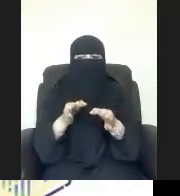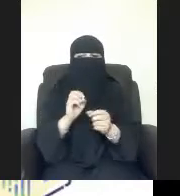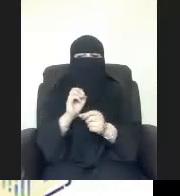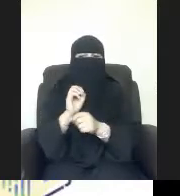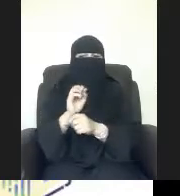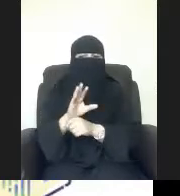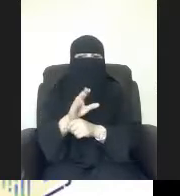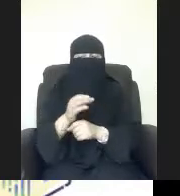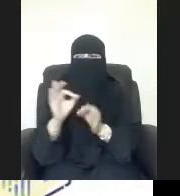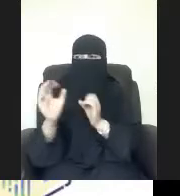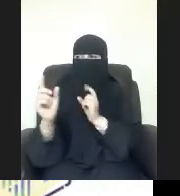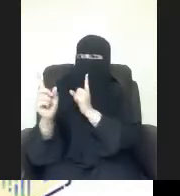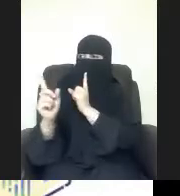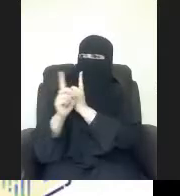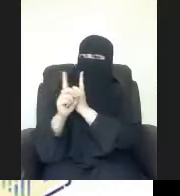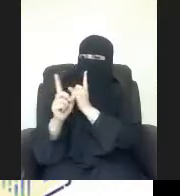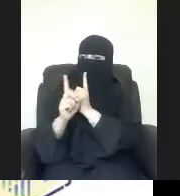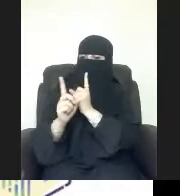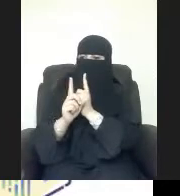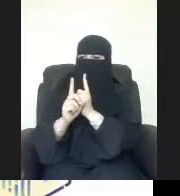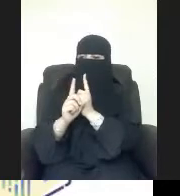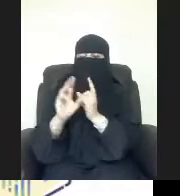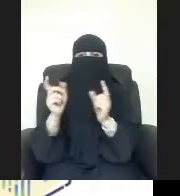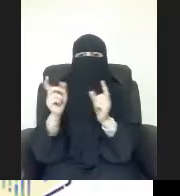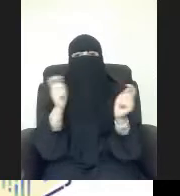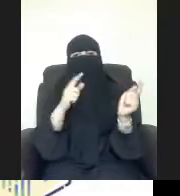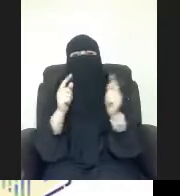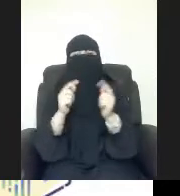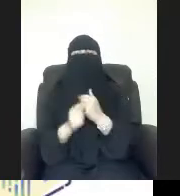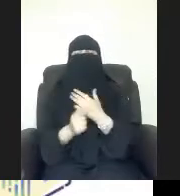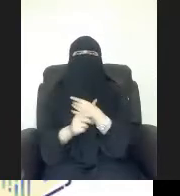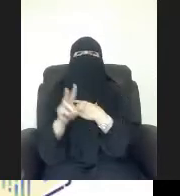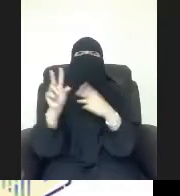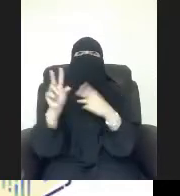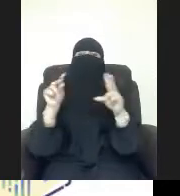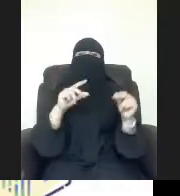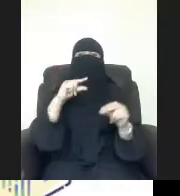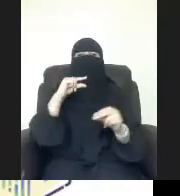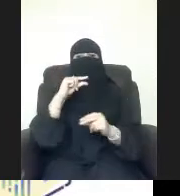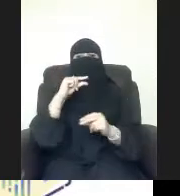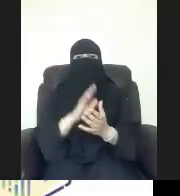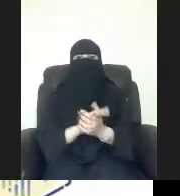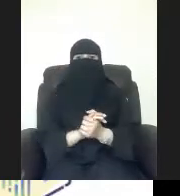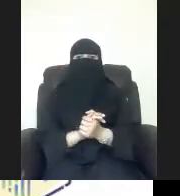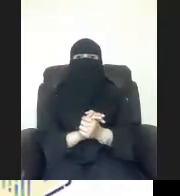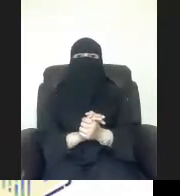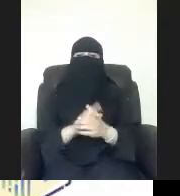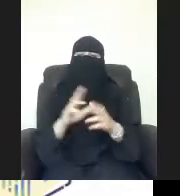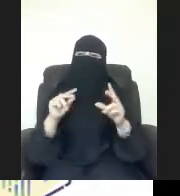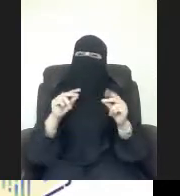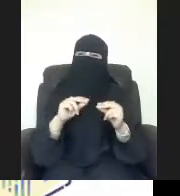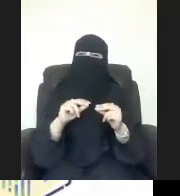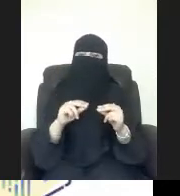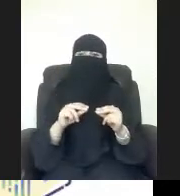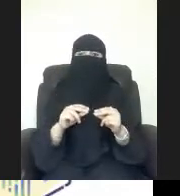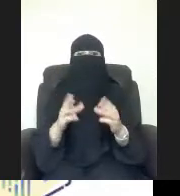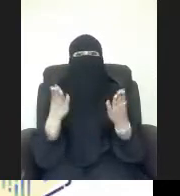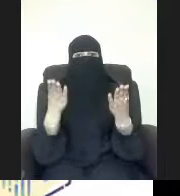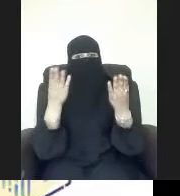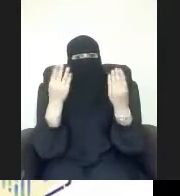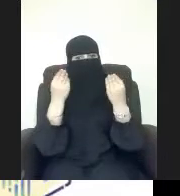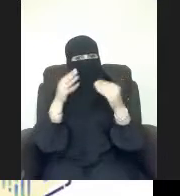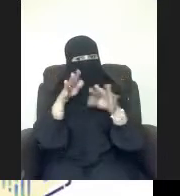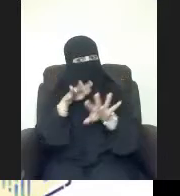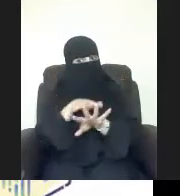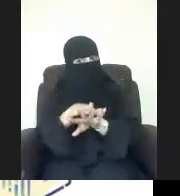قليل، البروف بدر، أنه التعلم المدمج أخذ الجوانب الإيجابية في كل شيء عندما ظهر